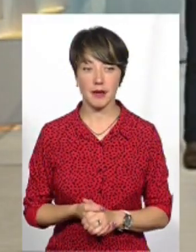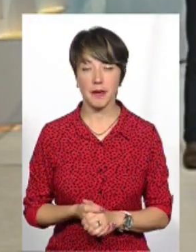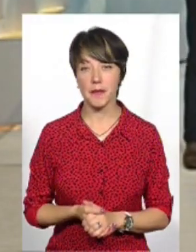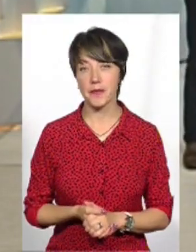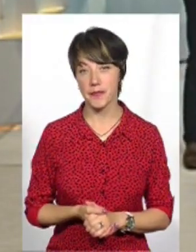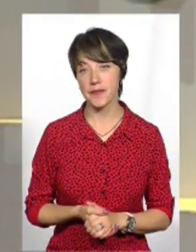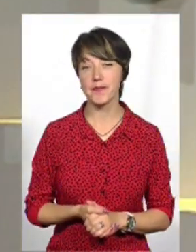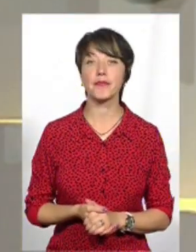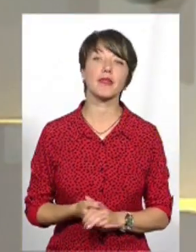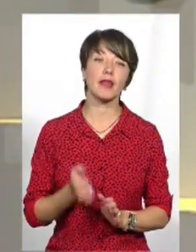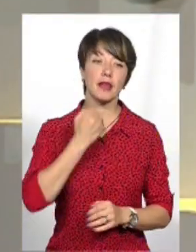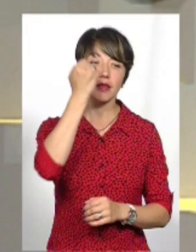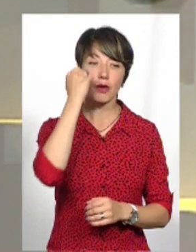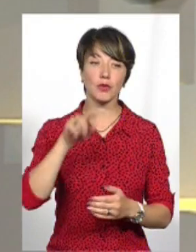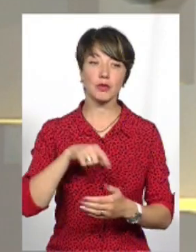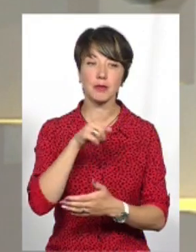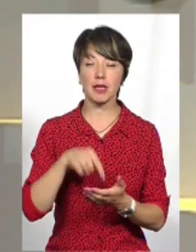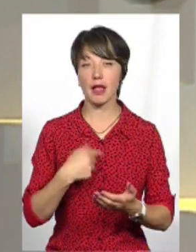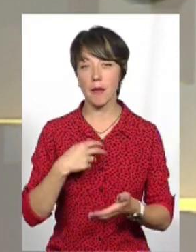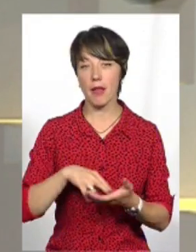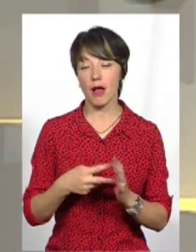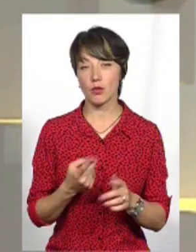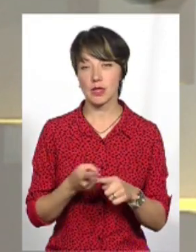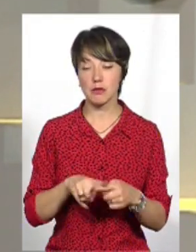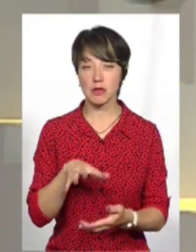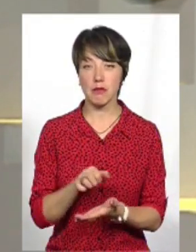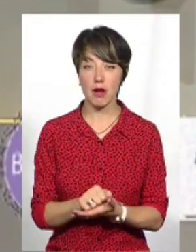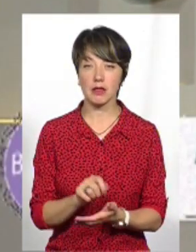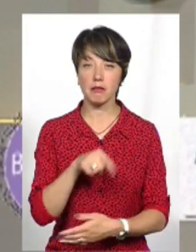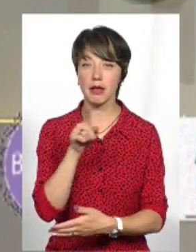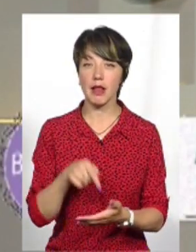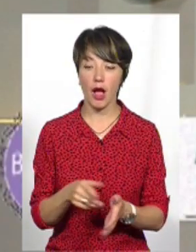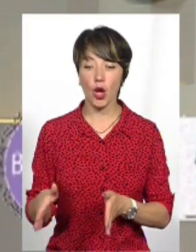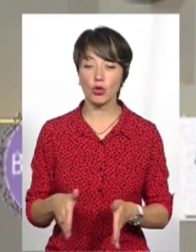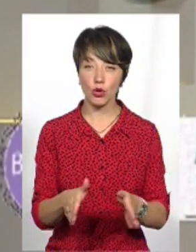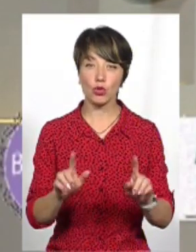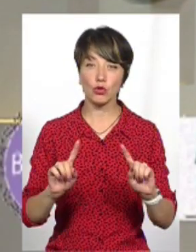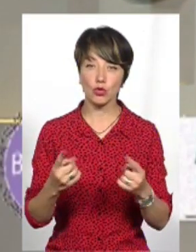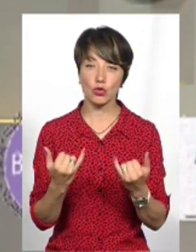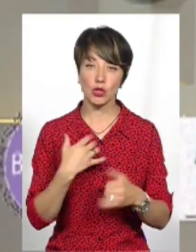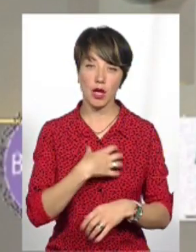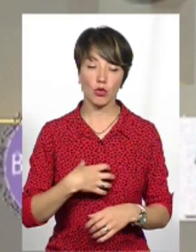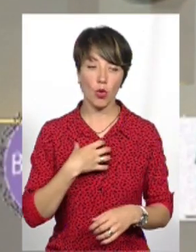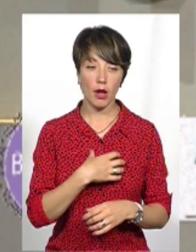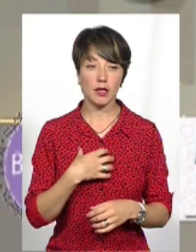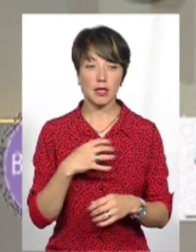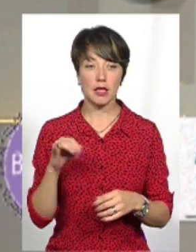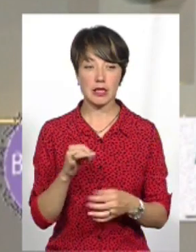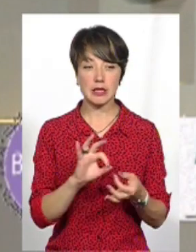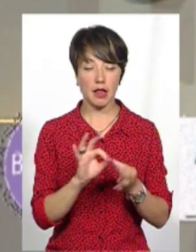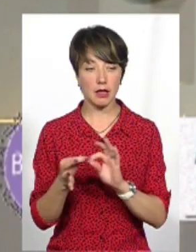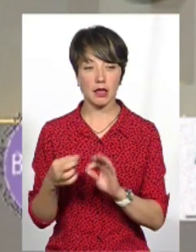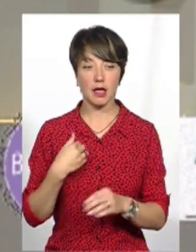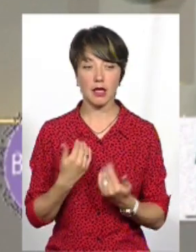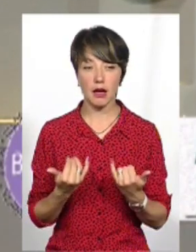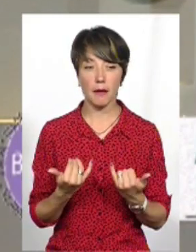Дякую за питання. Так, я планую цим займатися. От, питання доріг надзвичайно сьогодні актуальне і надзвичайно складне.